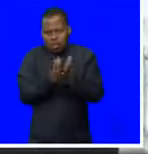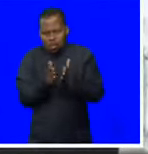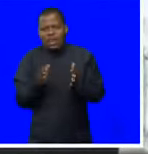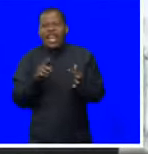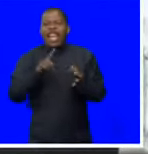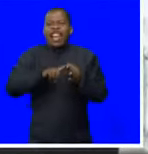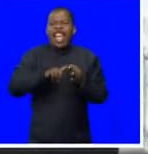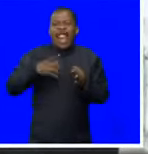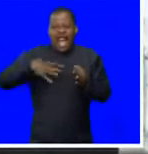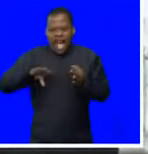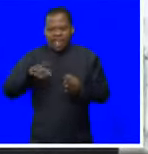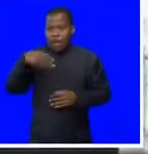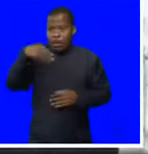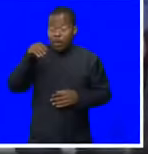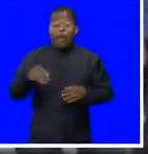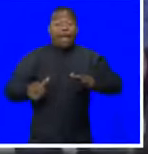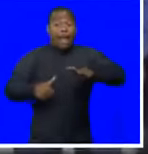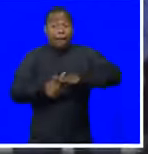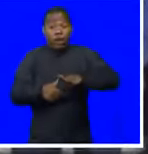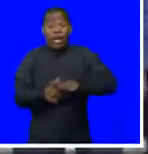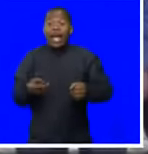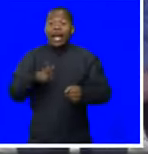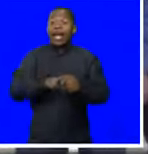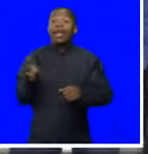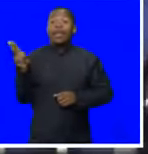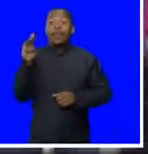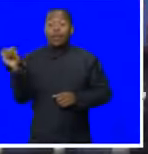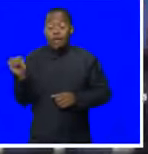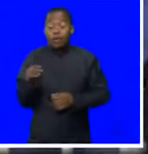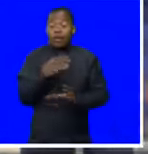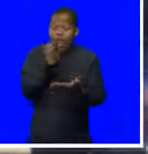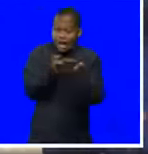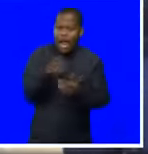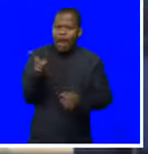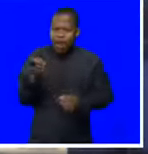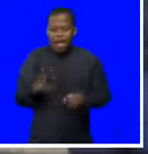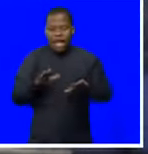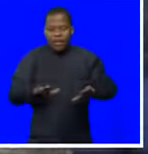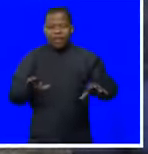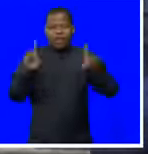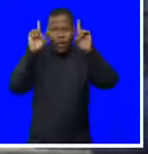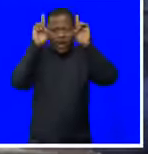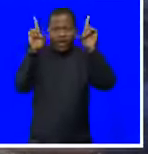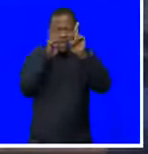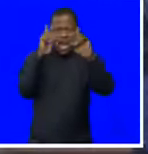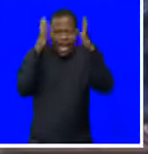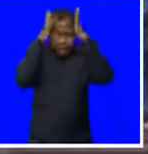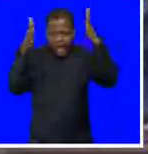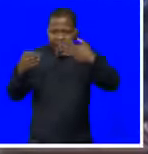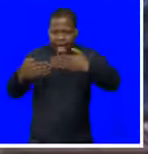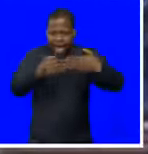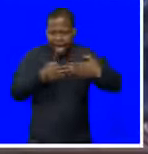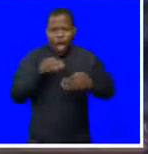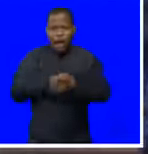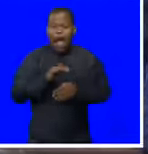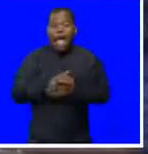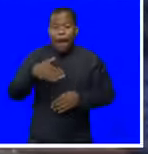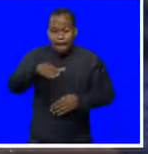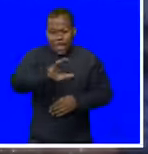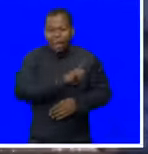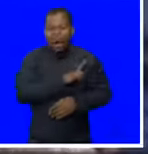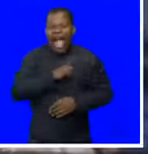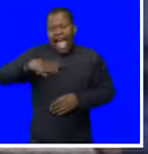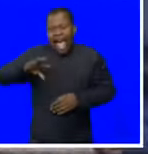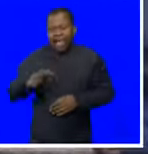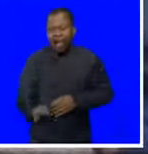nje enkulumeni yakhe ke ndunankulu ucele ukuthi bafundi bayiphathe kahle enyuvesi kude nalabeta emva kwabo bayisebenzise bayikhanze